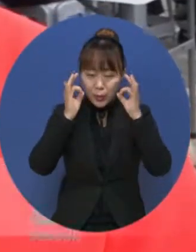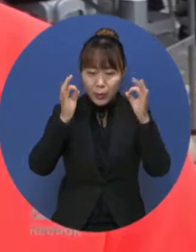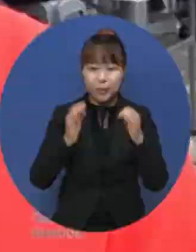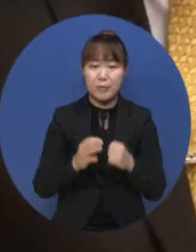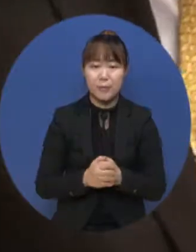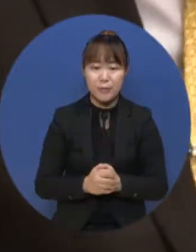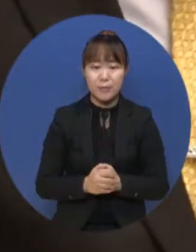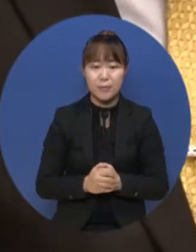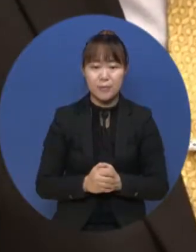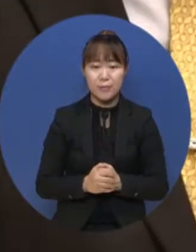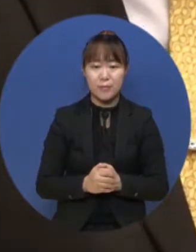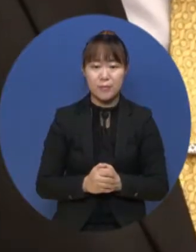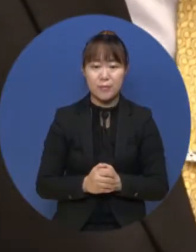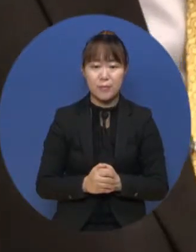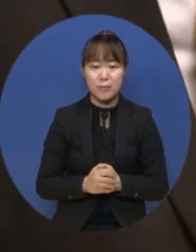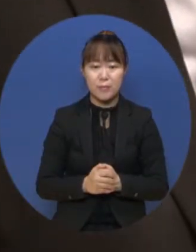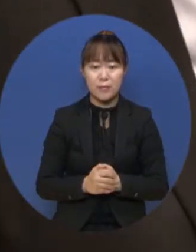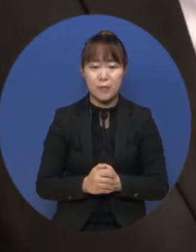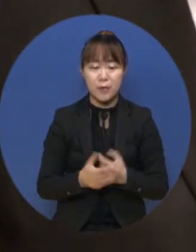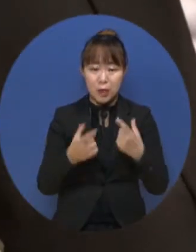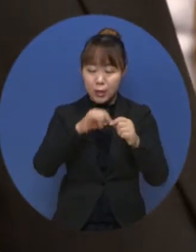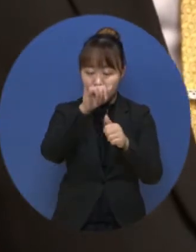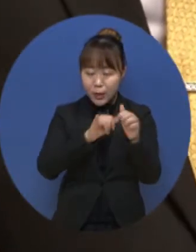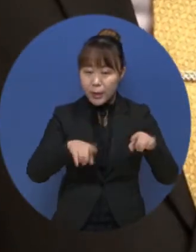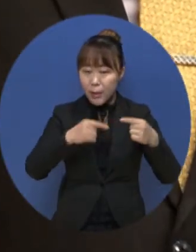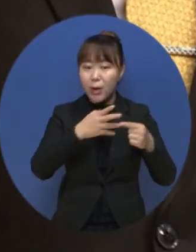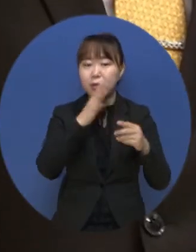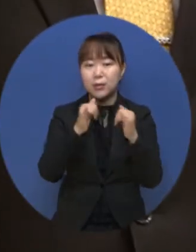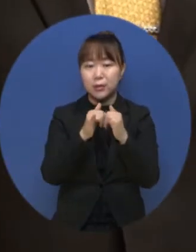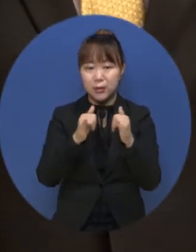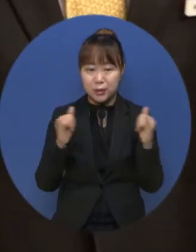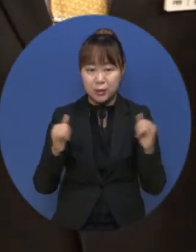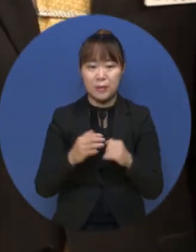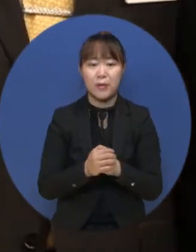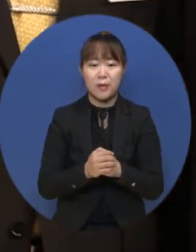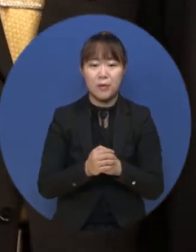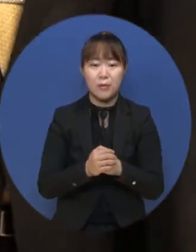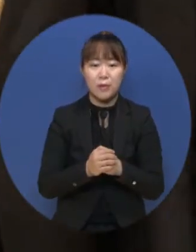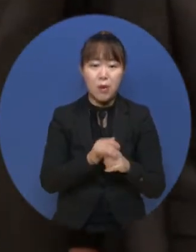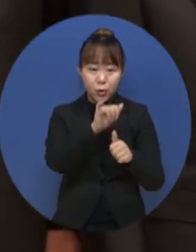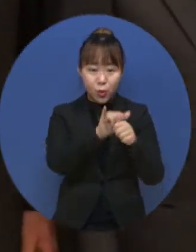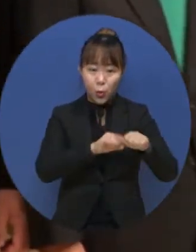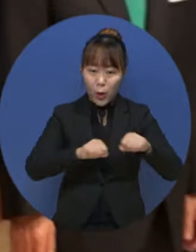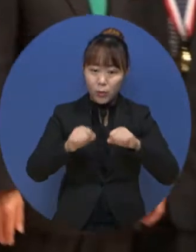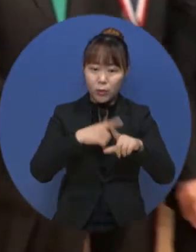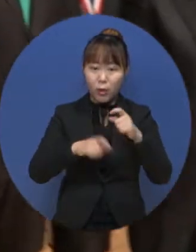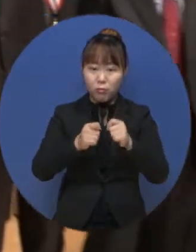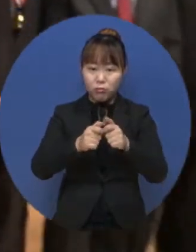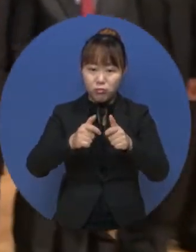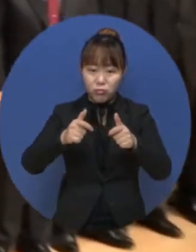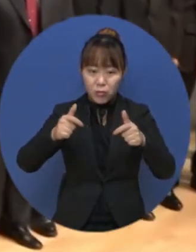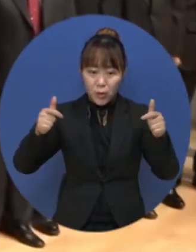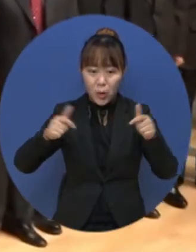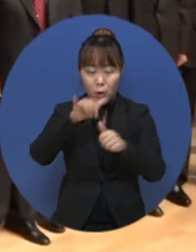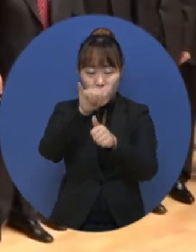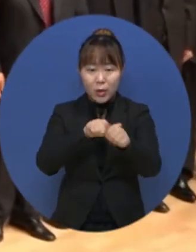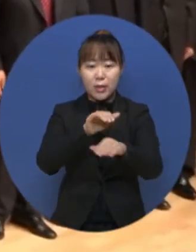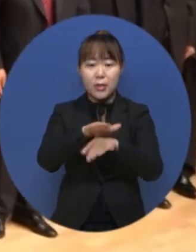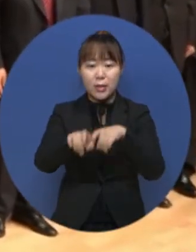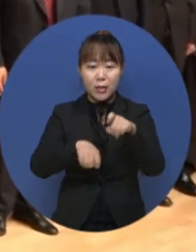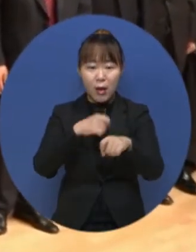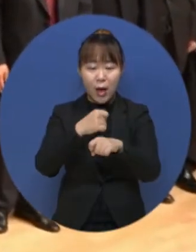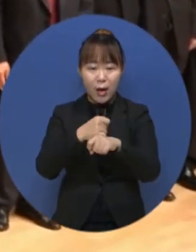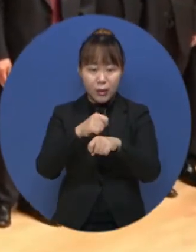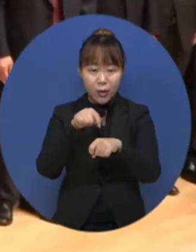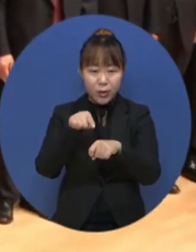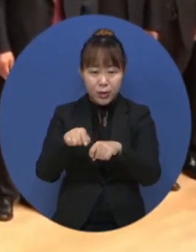합니다. 경로 효잔치에 참여한 어르신들은 효 운동을 확산하고 효를 실천하는